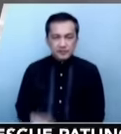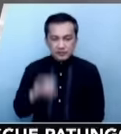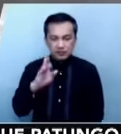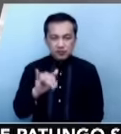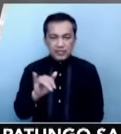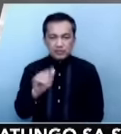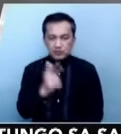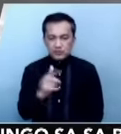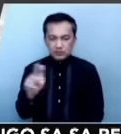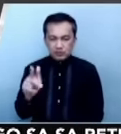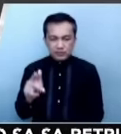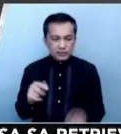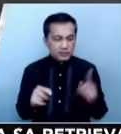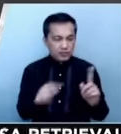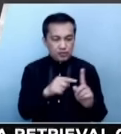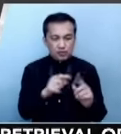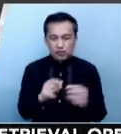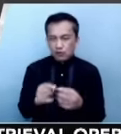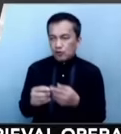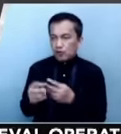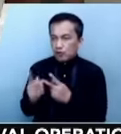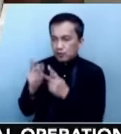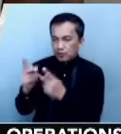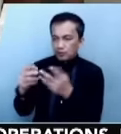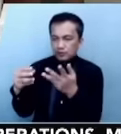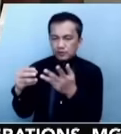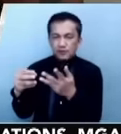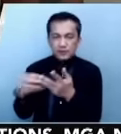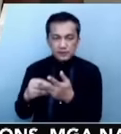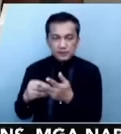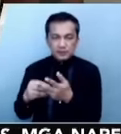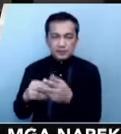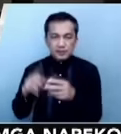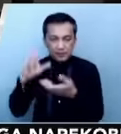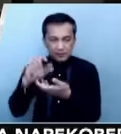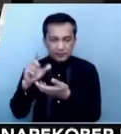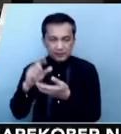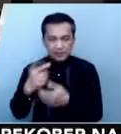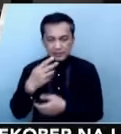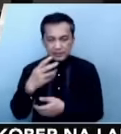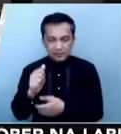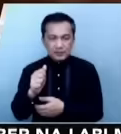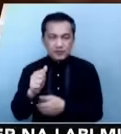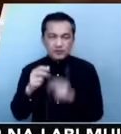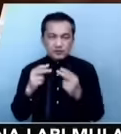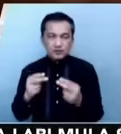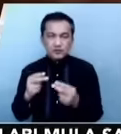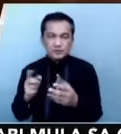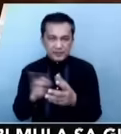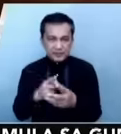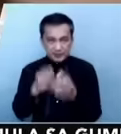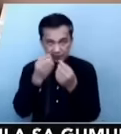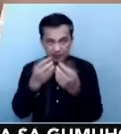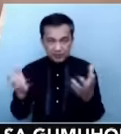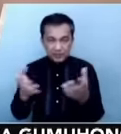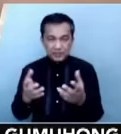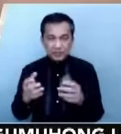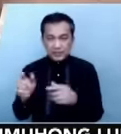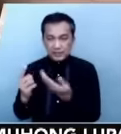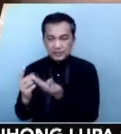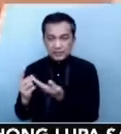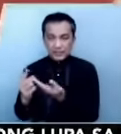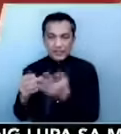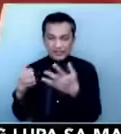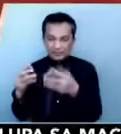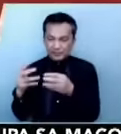mag-propose si Dominic kay Bea sa isang pictorial. Sa GMA Integrated News unang ipinakita ng aktres ang kanyang engagement